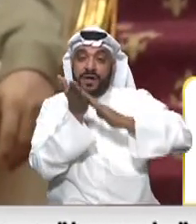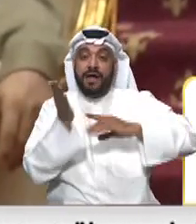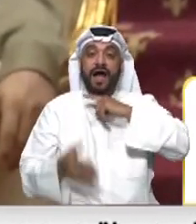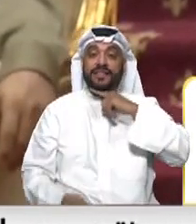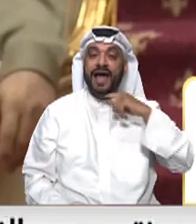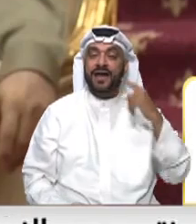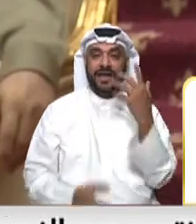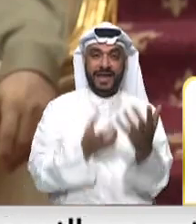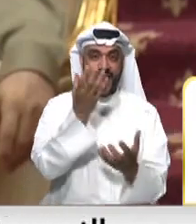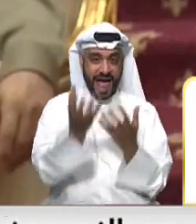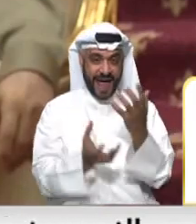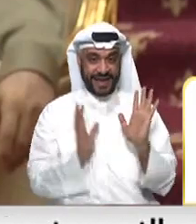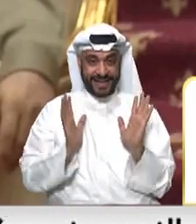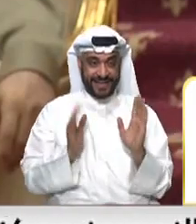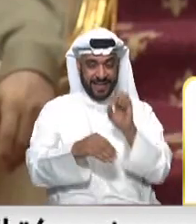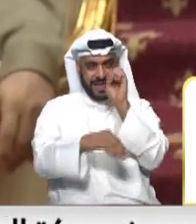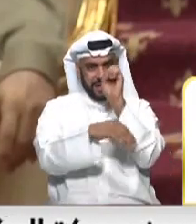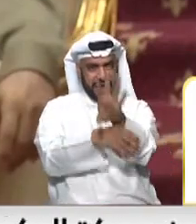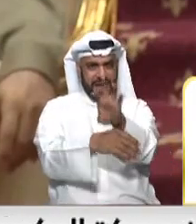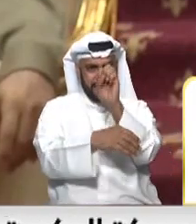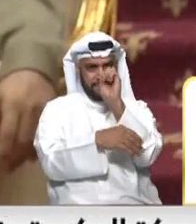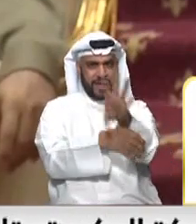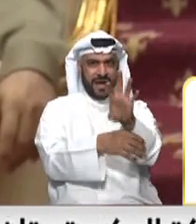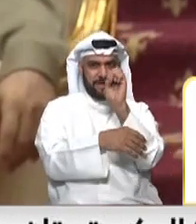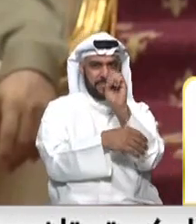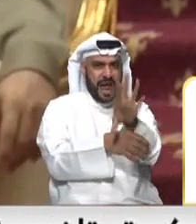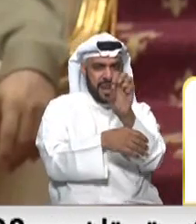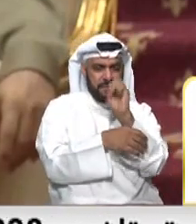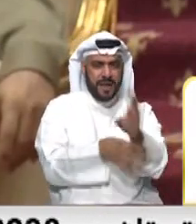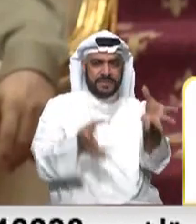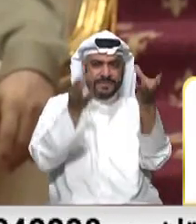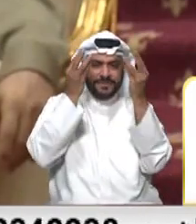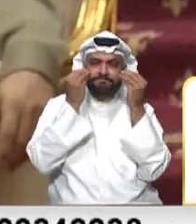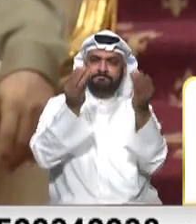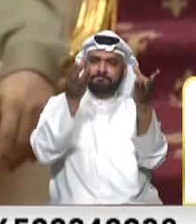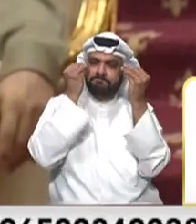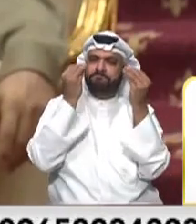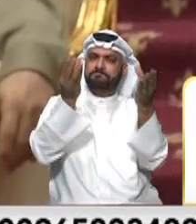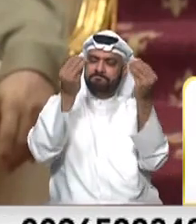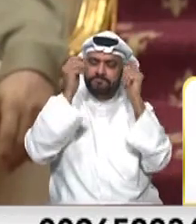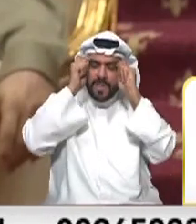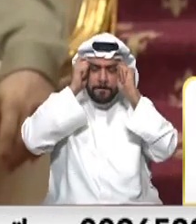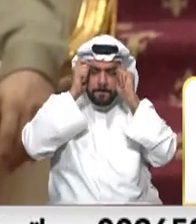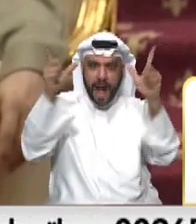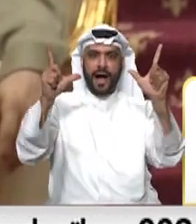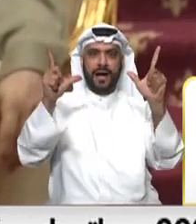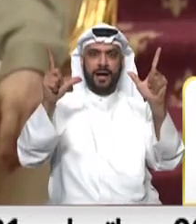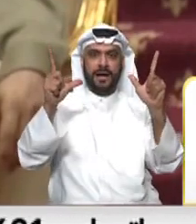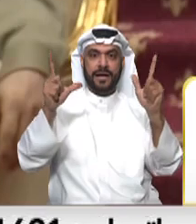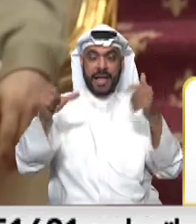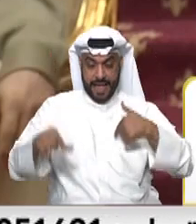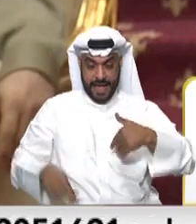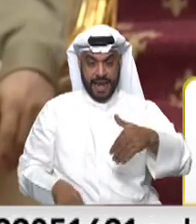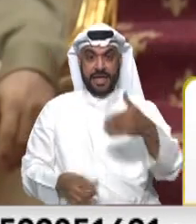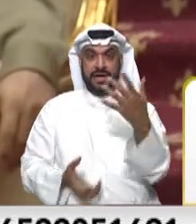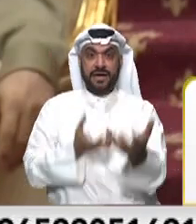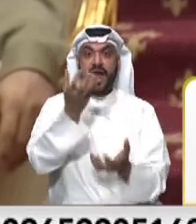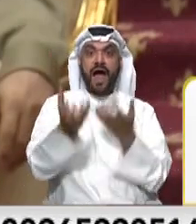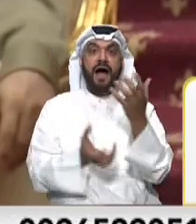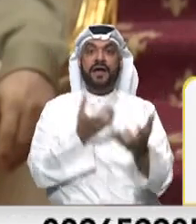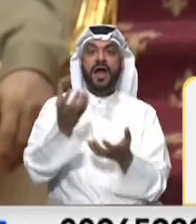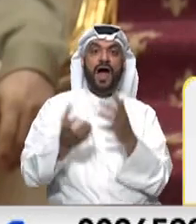الحمله تكون بشكل كبير عن الحملات اللي تقوم في في غوه الاطفال العام بشكل سابق نظرا لكثره الحوادث في السكن